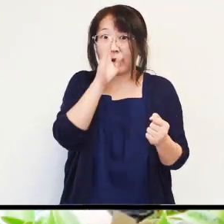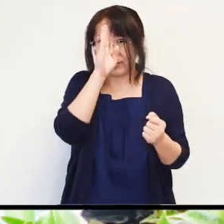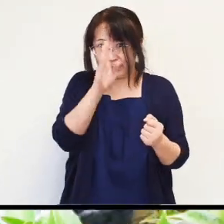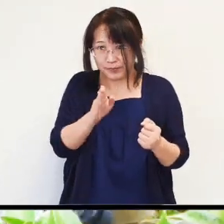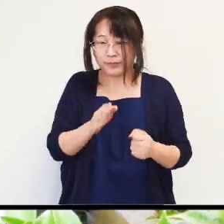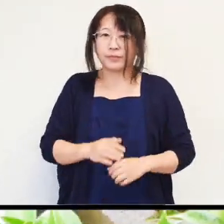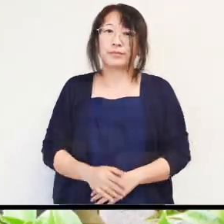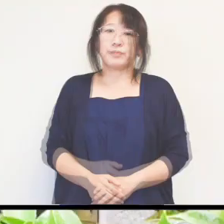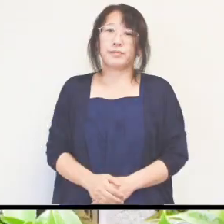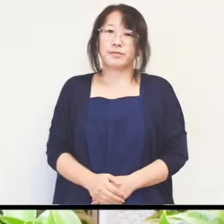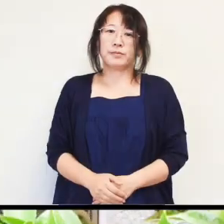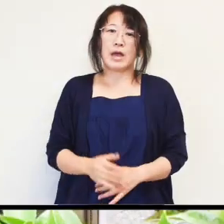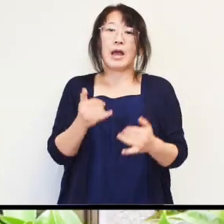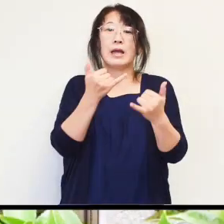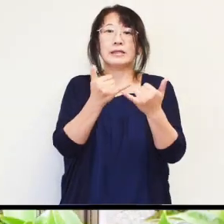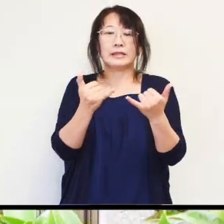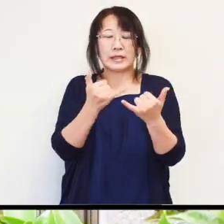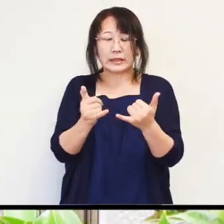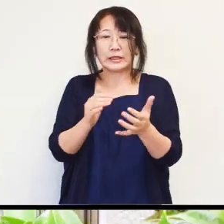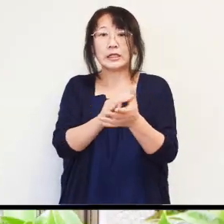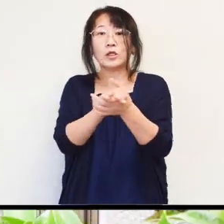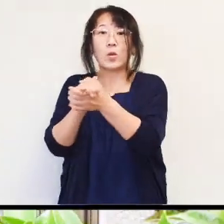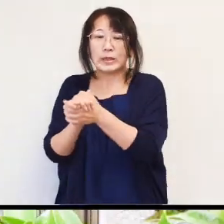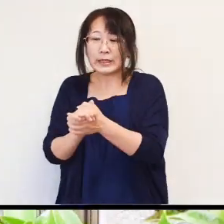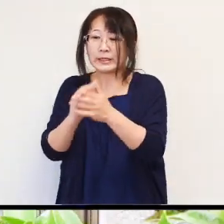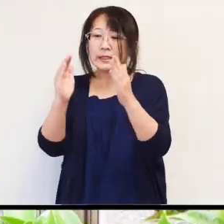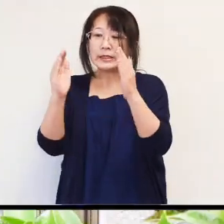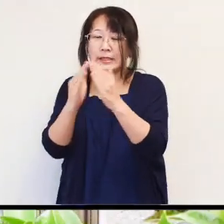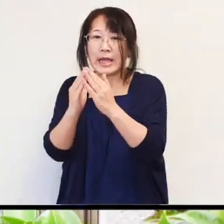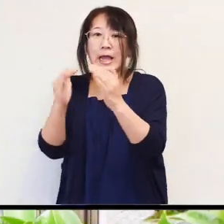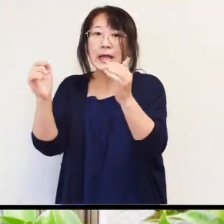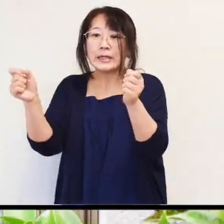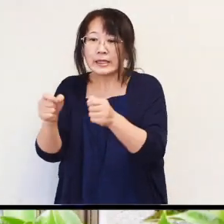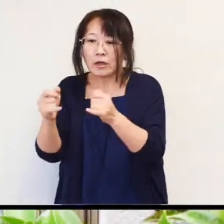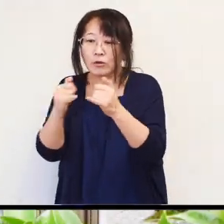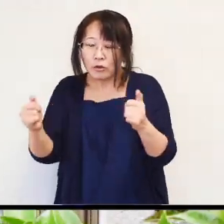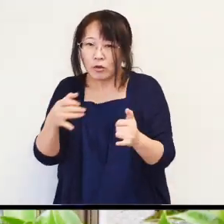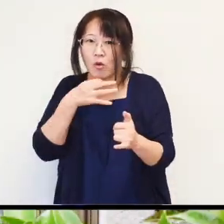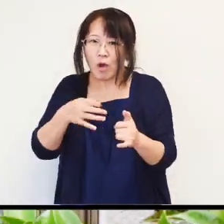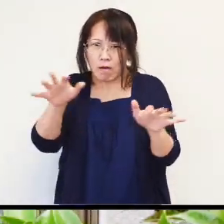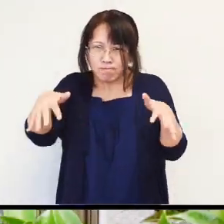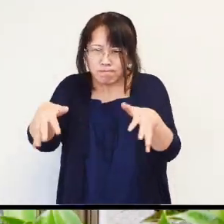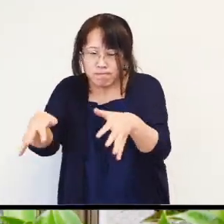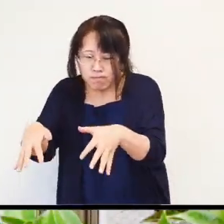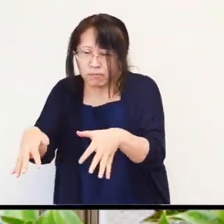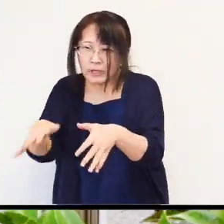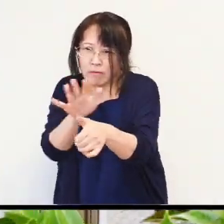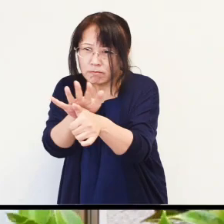親戚やご友人、ご近所への声掛けもお願いします。